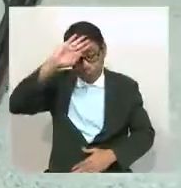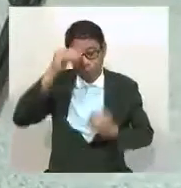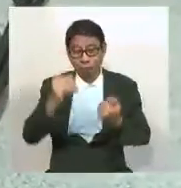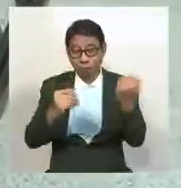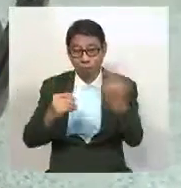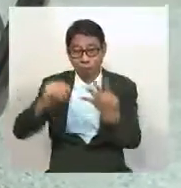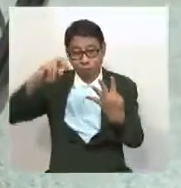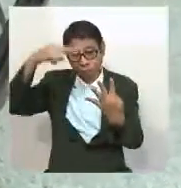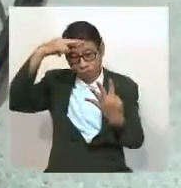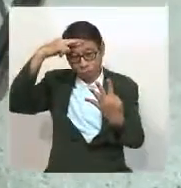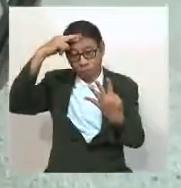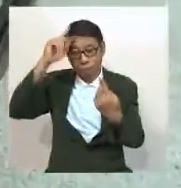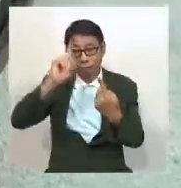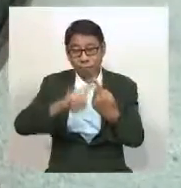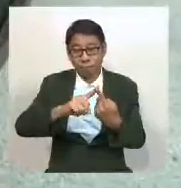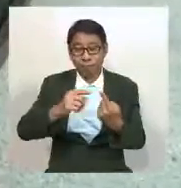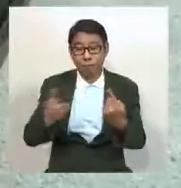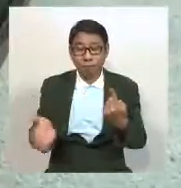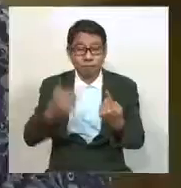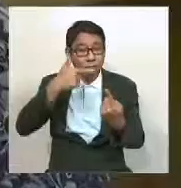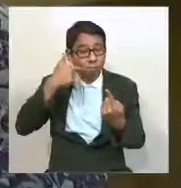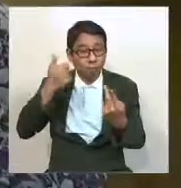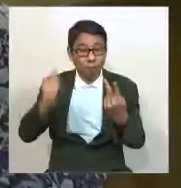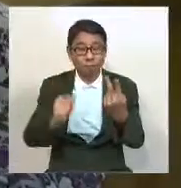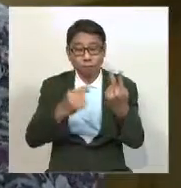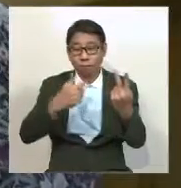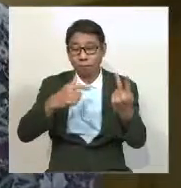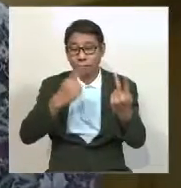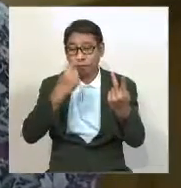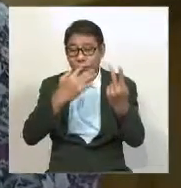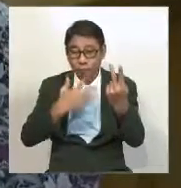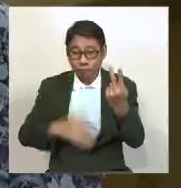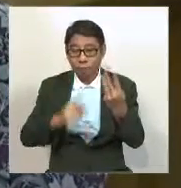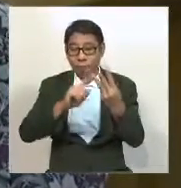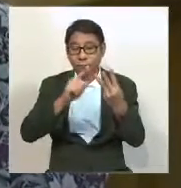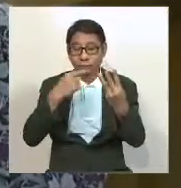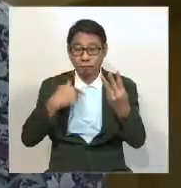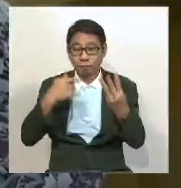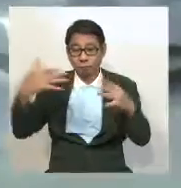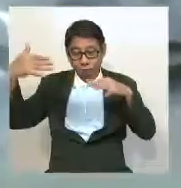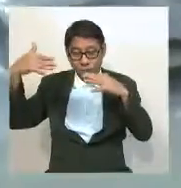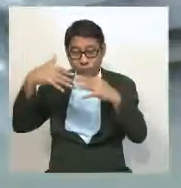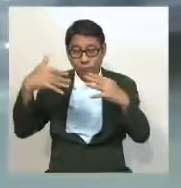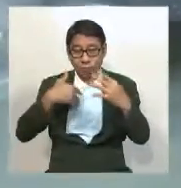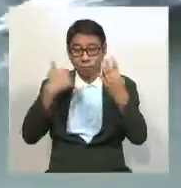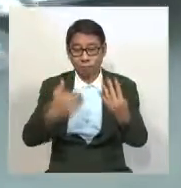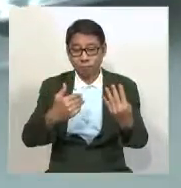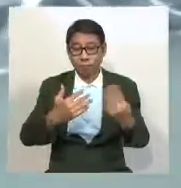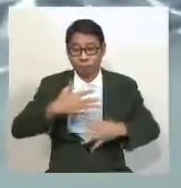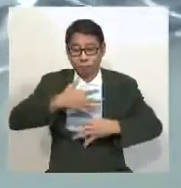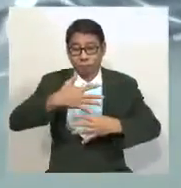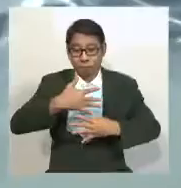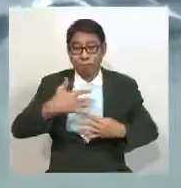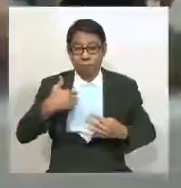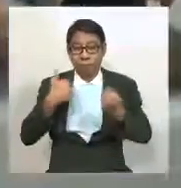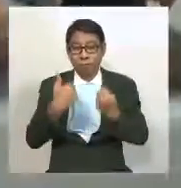ใน4โรคด้วยกันนะคะก็คือโรคเบาหวานโรคความดันโลหิตสูงโรคทางจิตเวชแล้วก็โรคหอบหืดโดยตั้ง